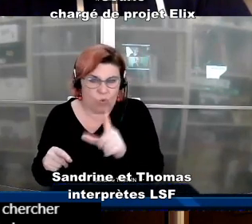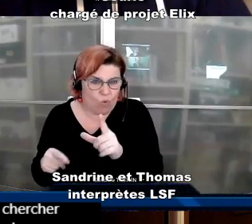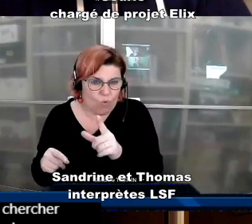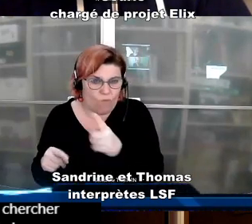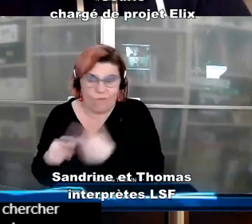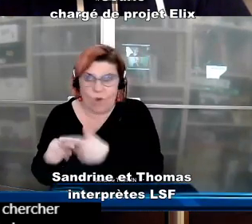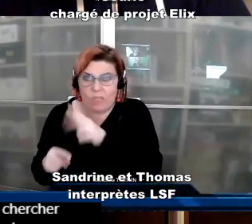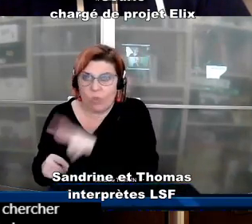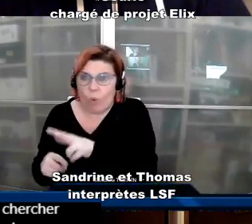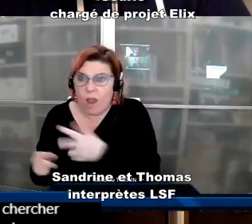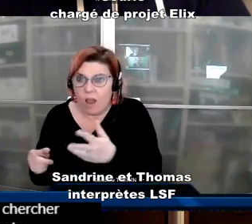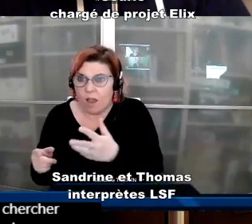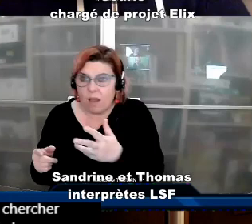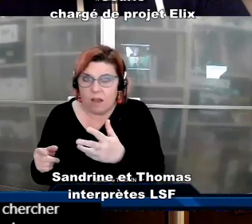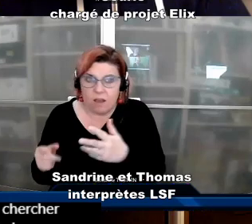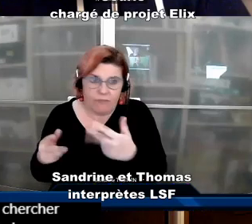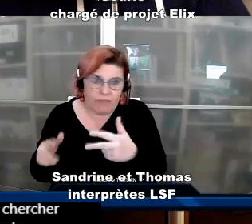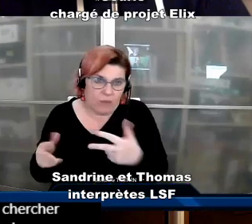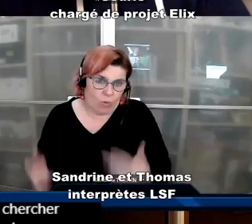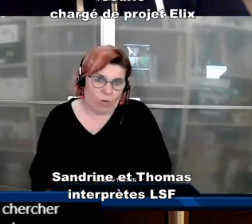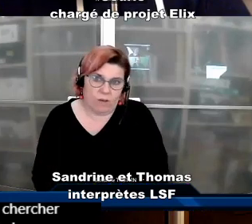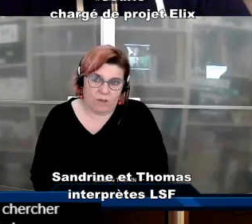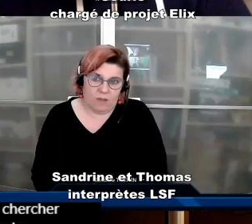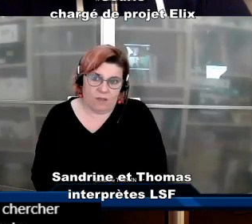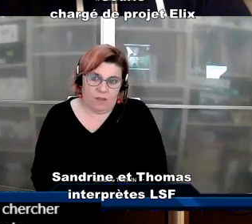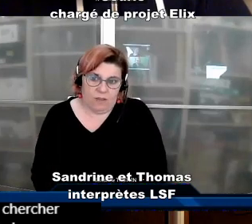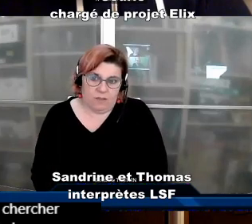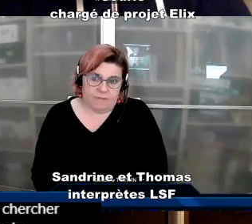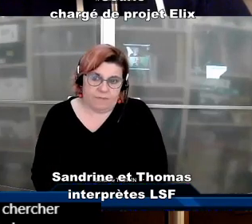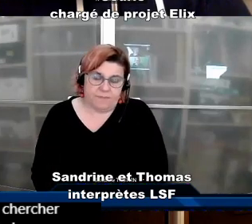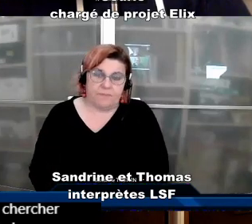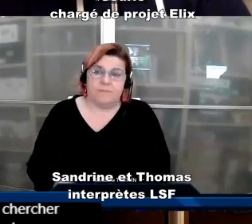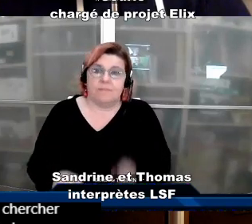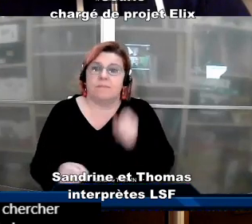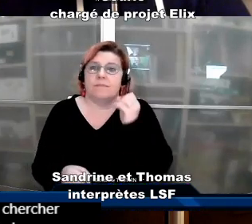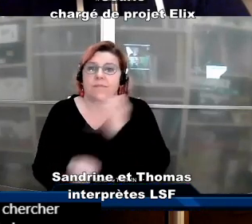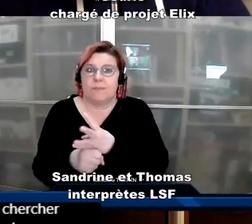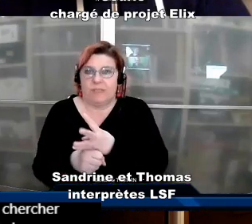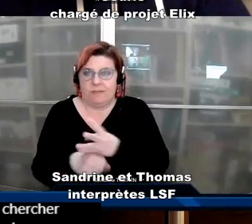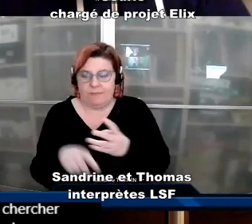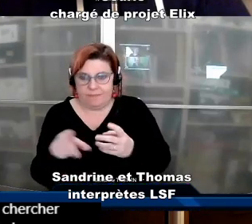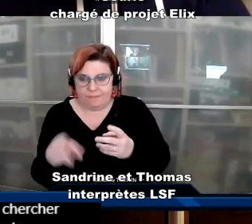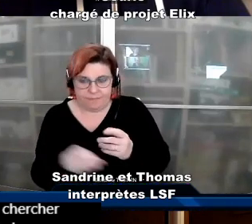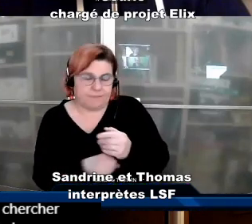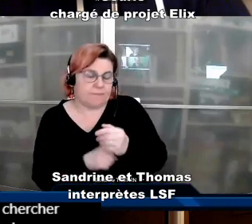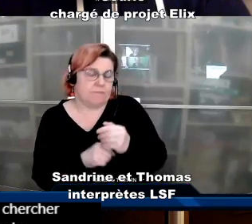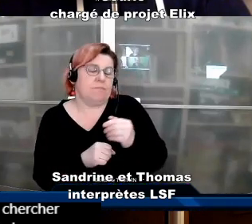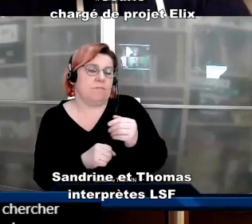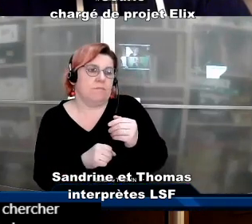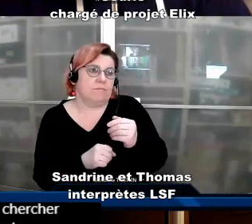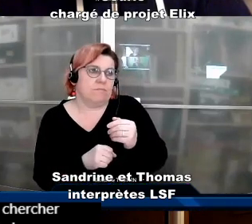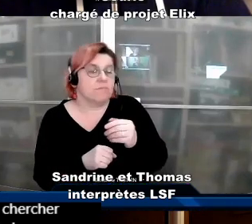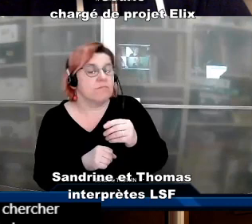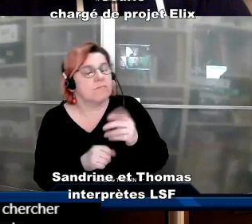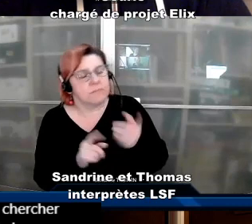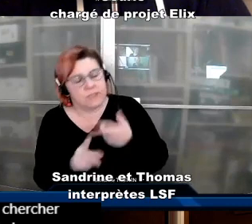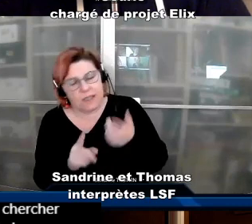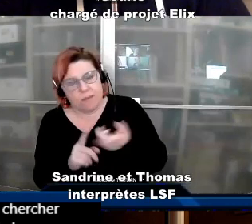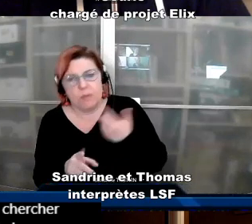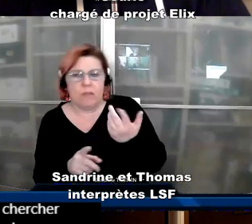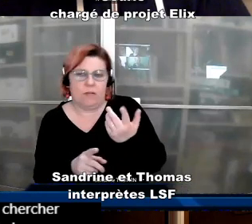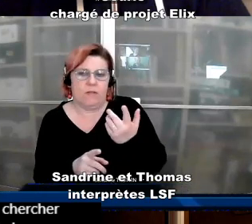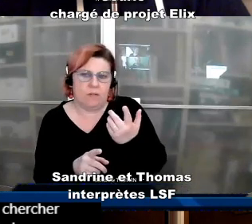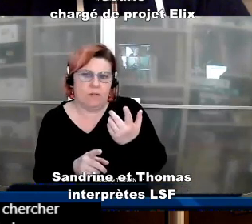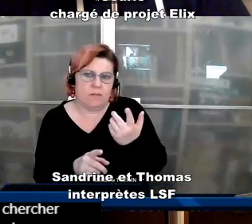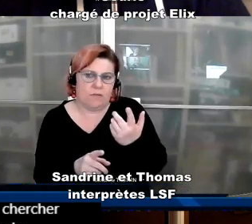quoi, le nombre de vidéos qu'il y a. Oui. C'est important effectivement de dire aussi qu'il y a